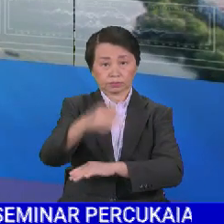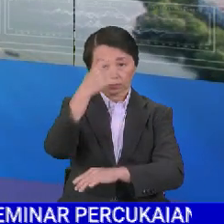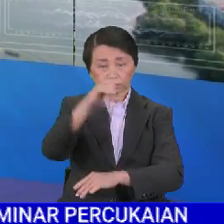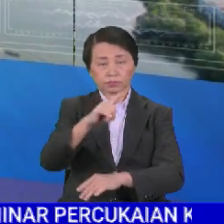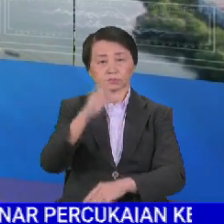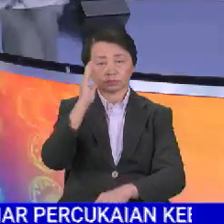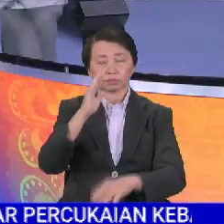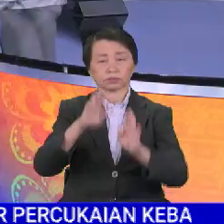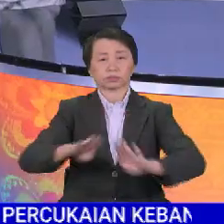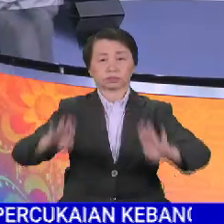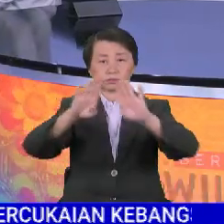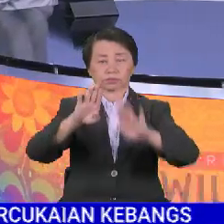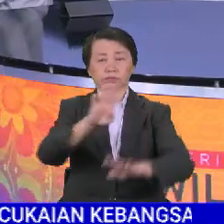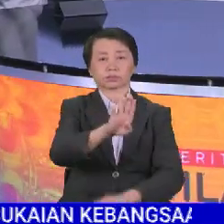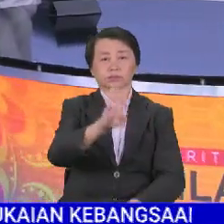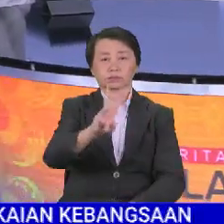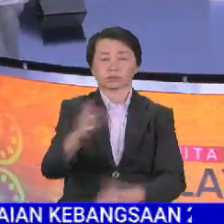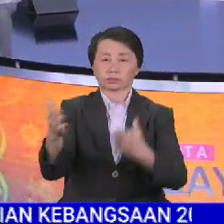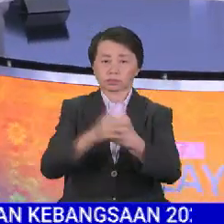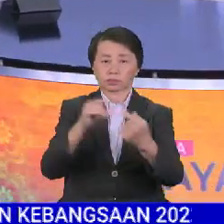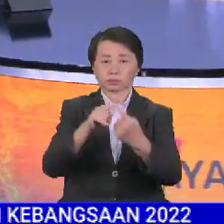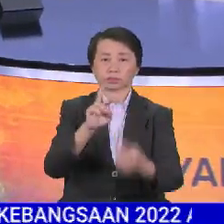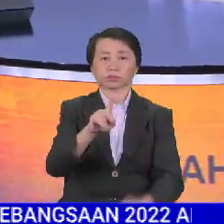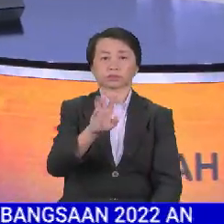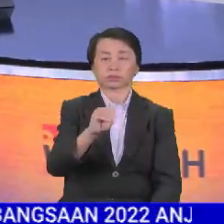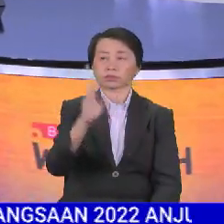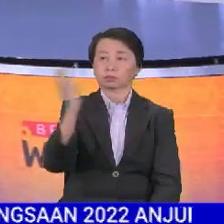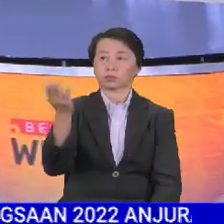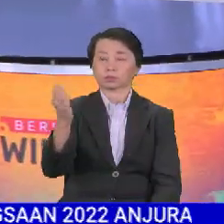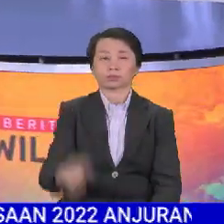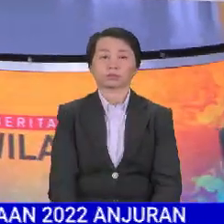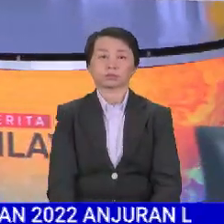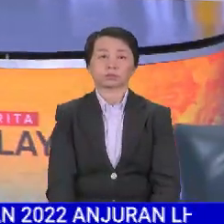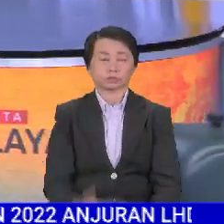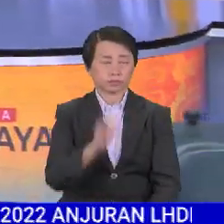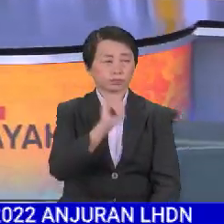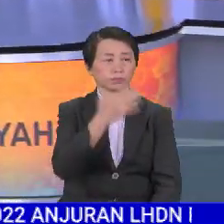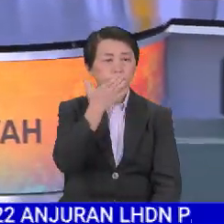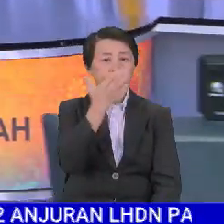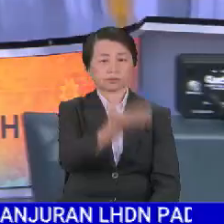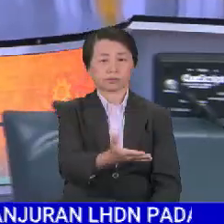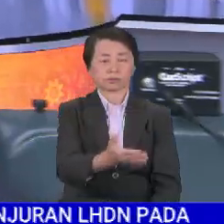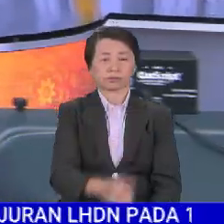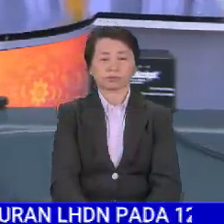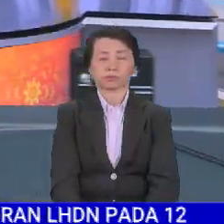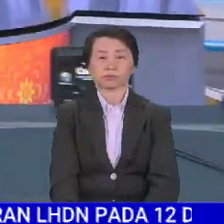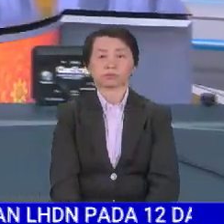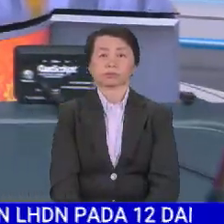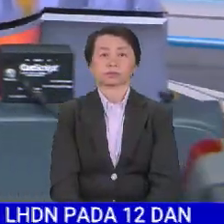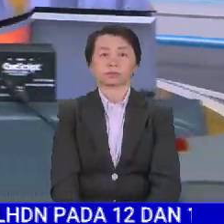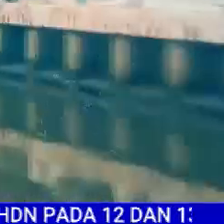untuk perkembangan dalam berita wilayah seterusnya, kembali bersama Alif di Angkasa Puri. Teruskan Alif. Ya, baik, terima kasih Radio Robin.